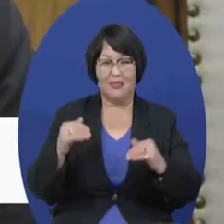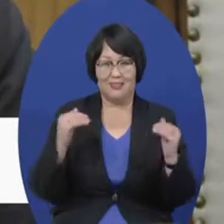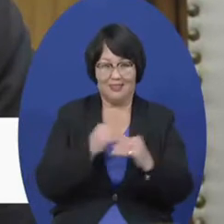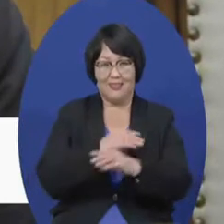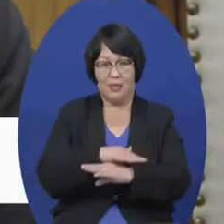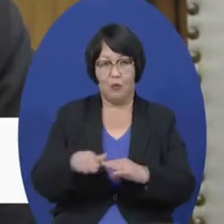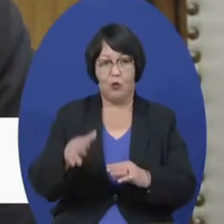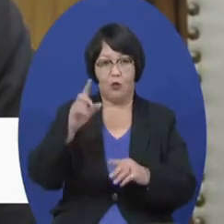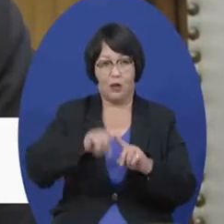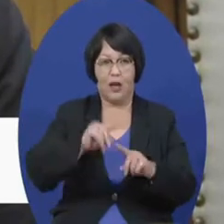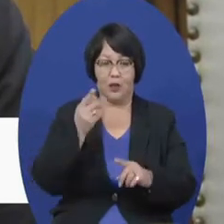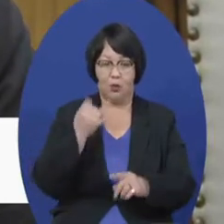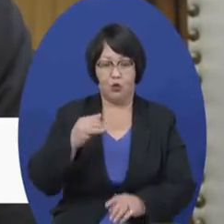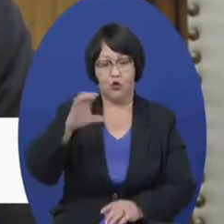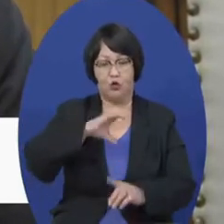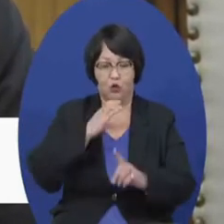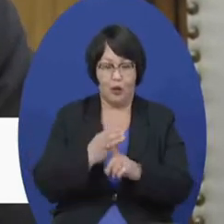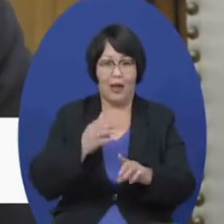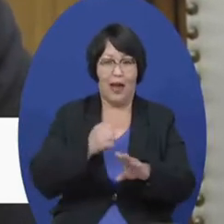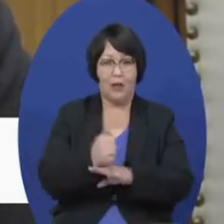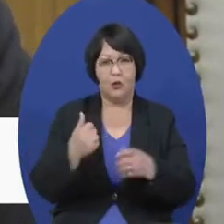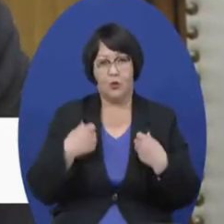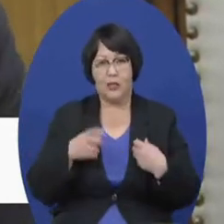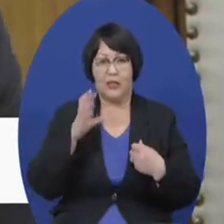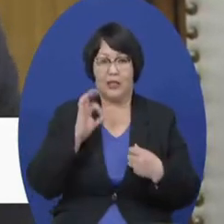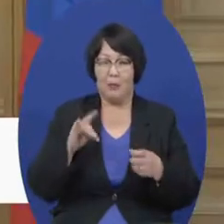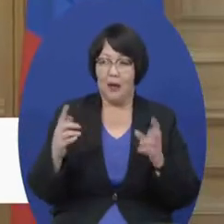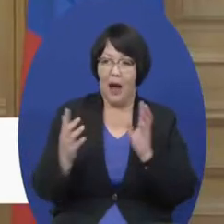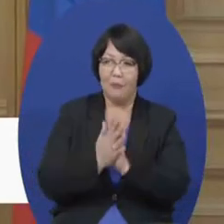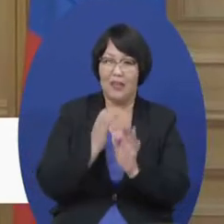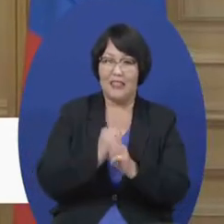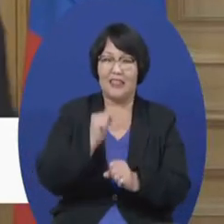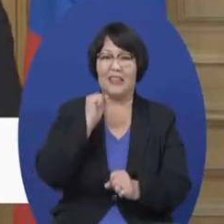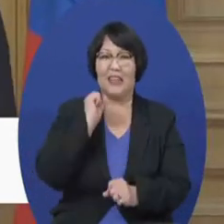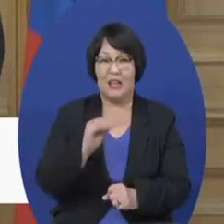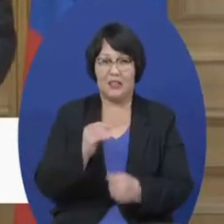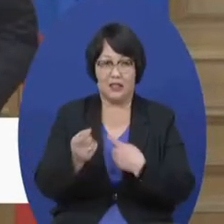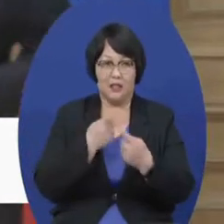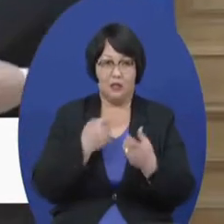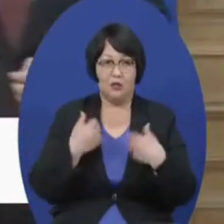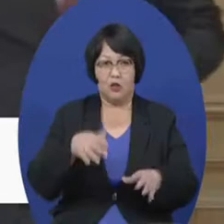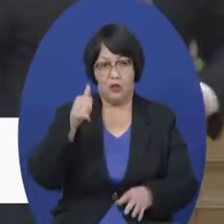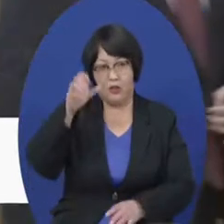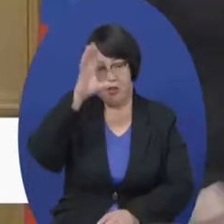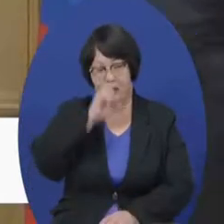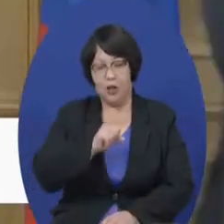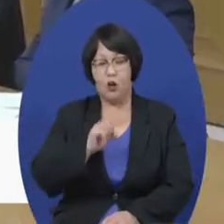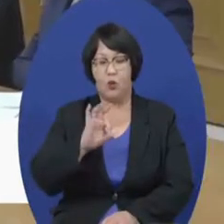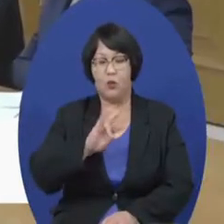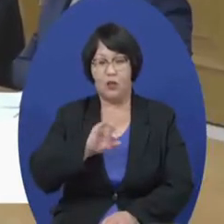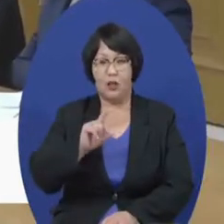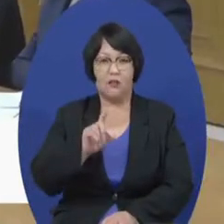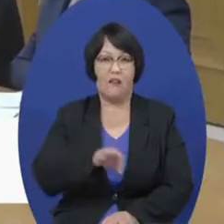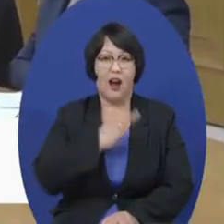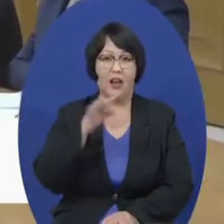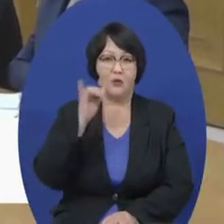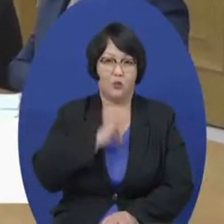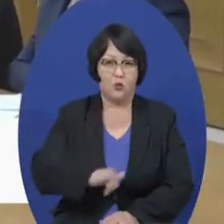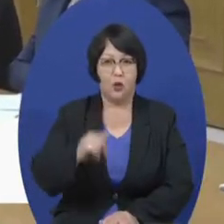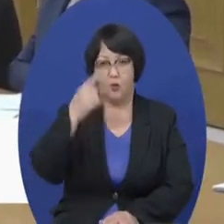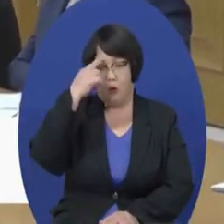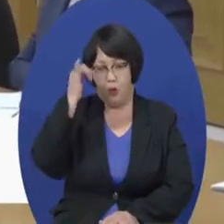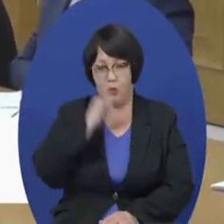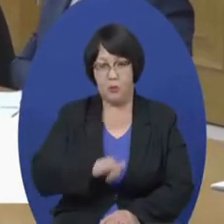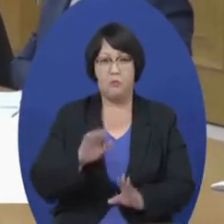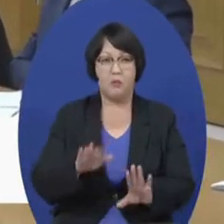соёл, аялал жуулчлал, бусад салбарын хамтын ажиллагааны талаар ярилцжээ. Ерөнхий сайд оюун эрдэнэ Бүгд Найрамдах Франц улсаас Монгол улсад суугаа элчин